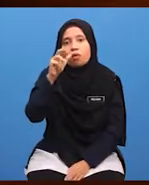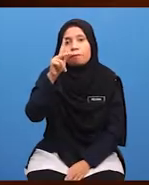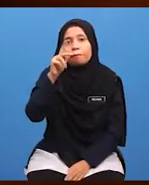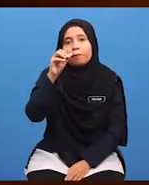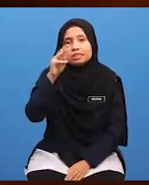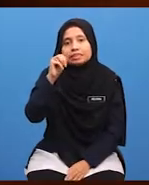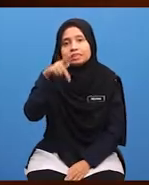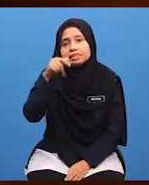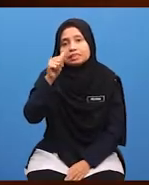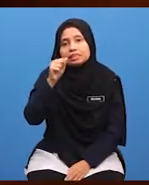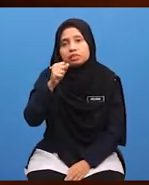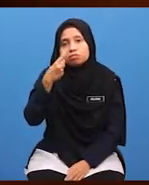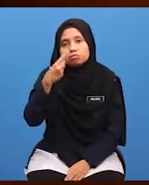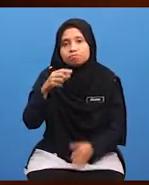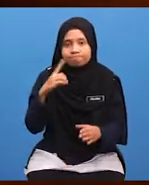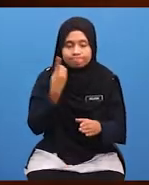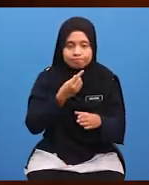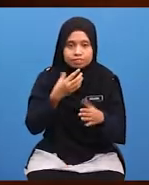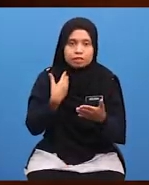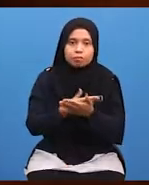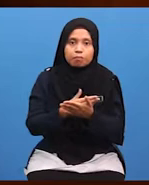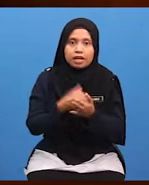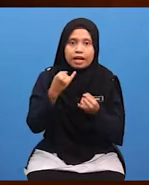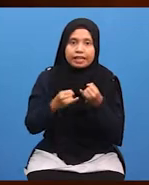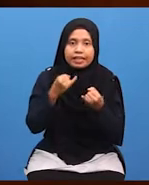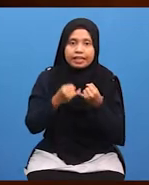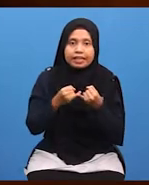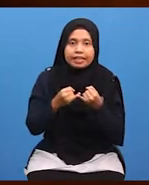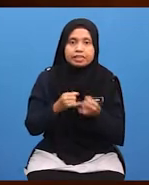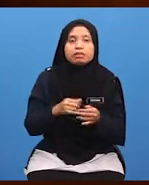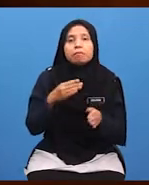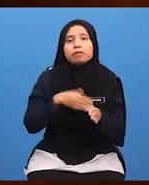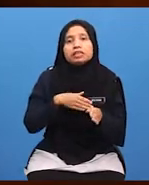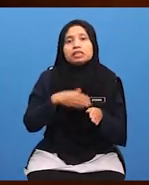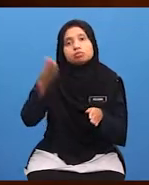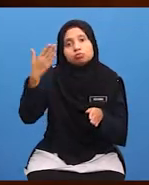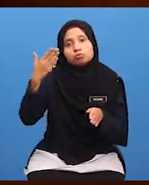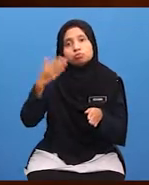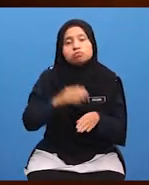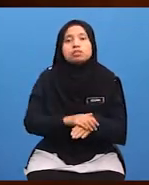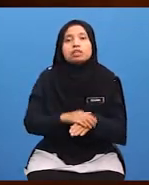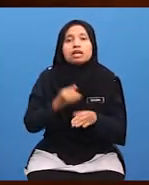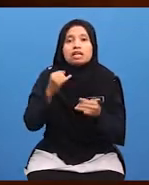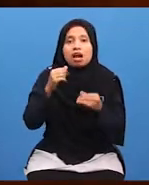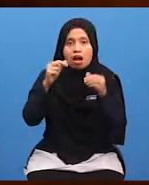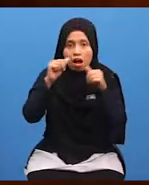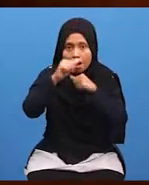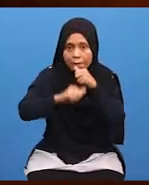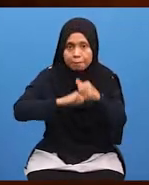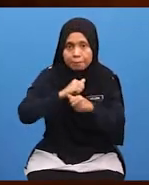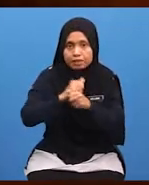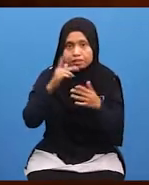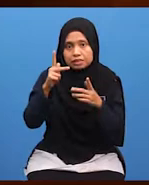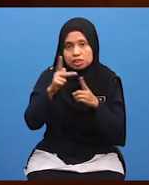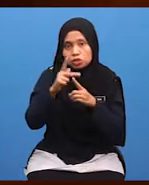Baiklah para pelajar, kita sampai kepada ciri terakhir pendidikan Islam pada zaman Bani Umayyah dari abad ke-7 hingga